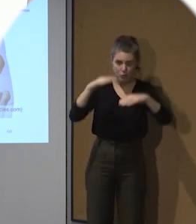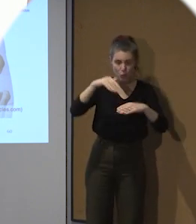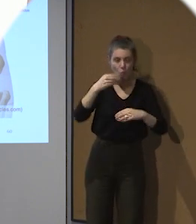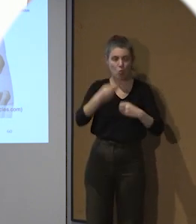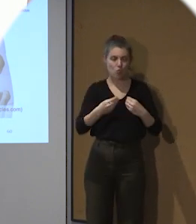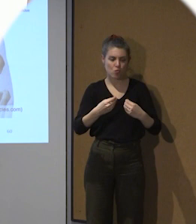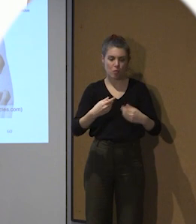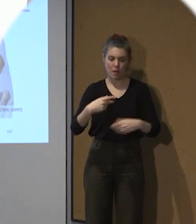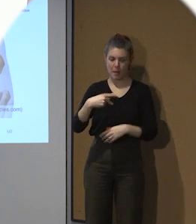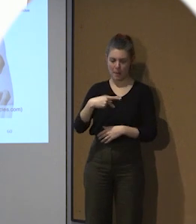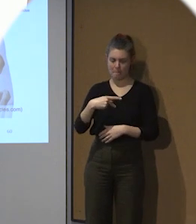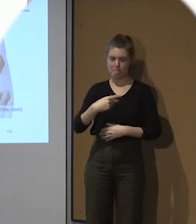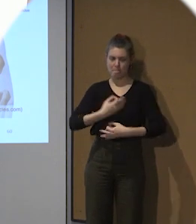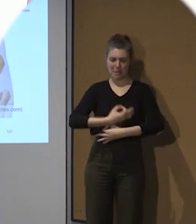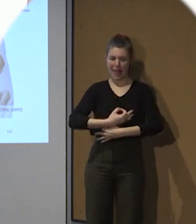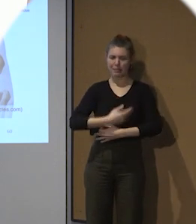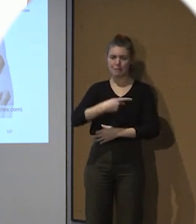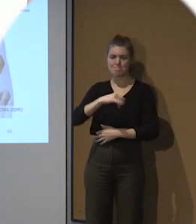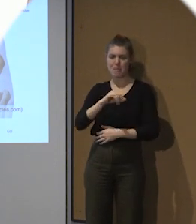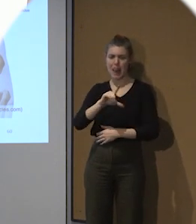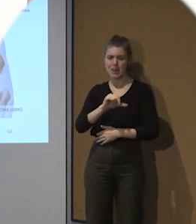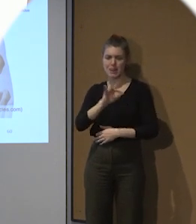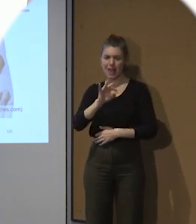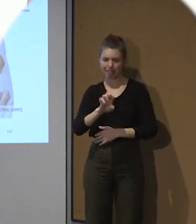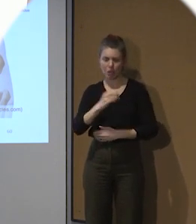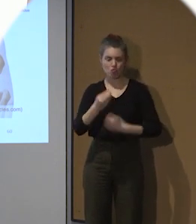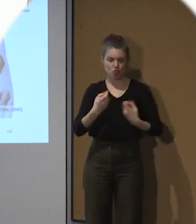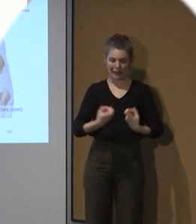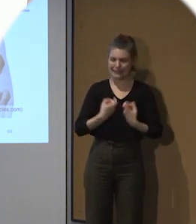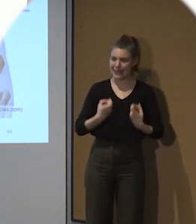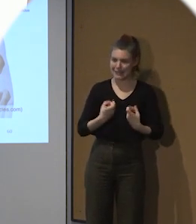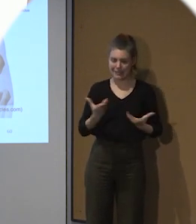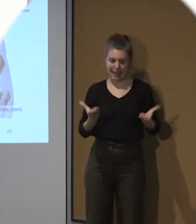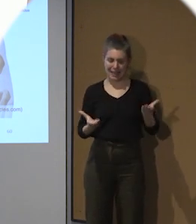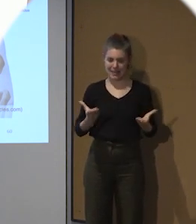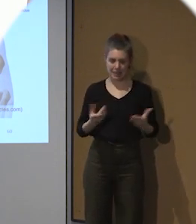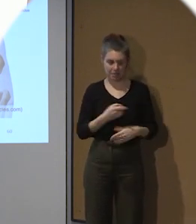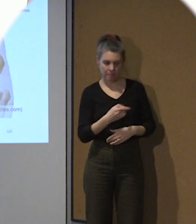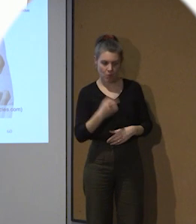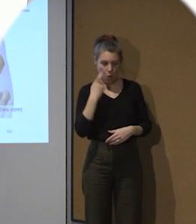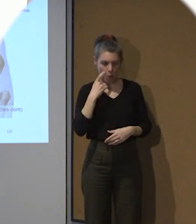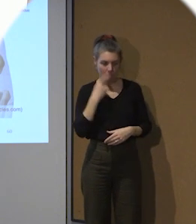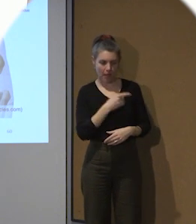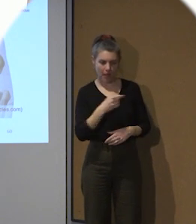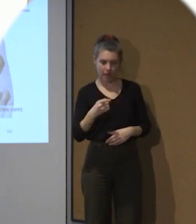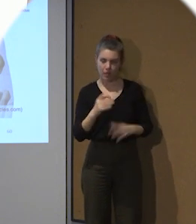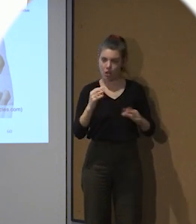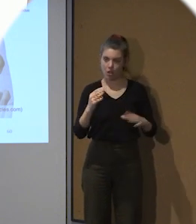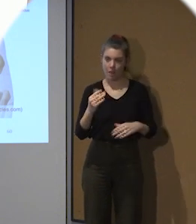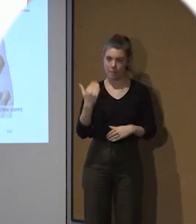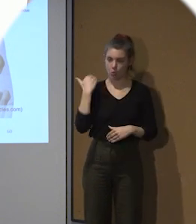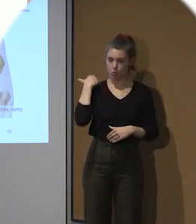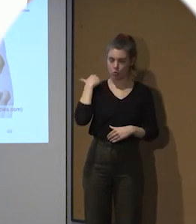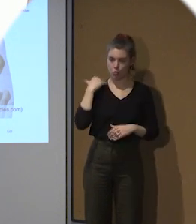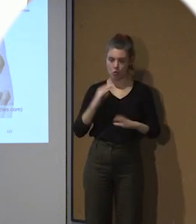yoga, des exercices d'équilibre, finalement, on voit quand même qu'il y a comme une sorte de voussure, de bosse de chaque côté de